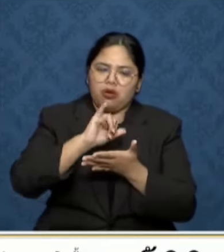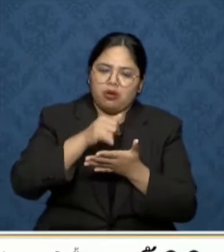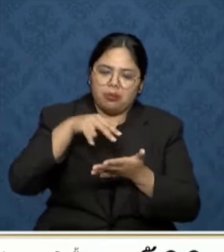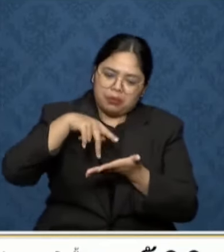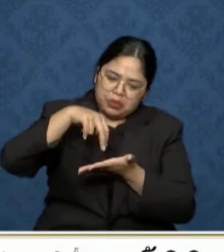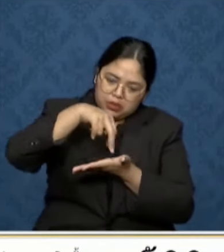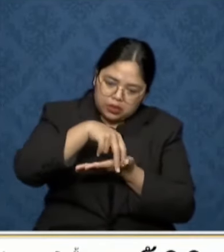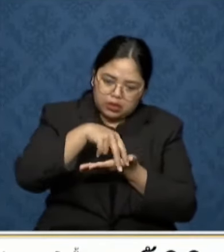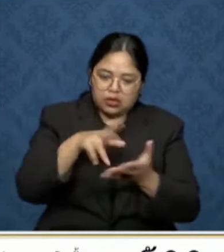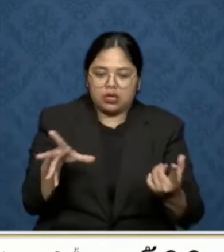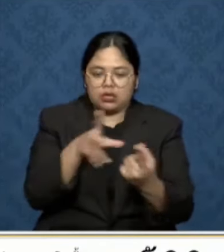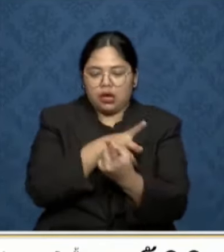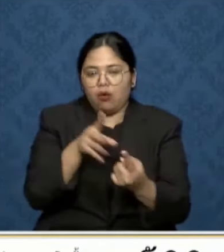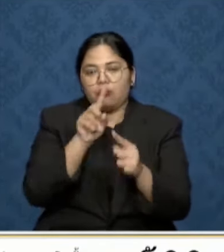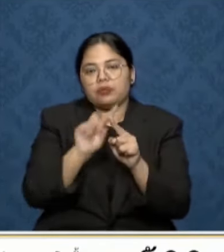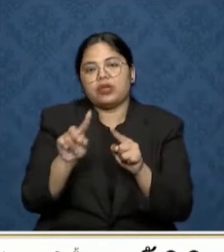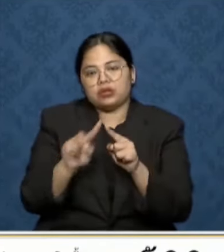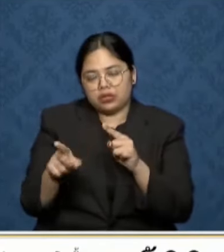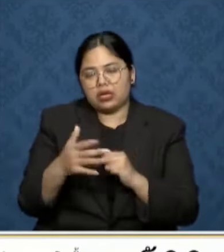ะการเข้าสังคม